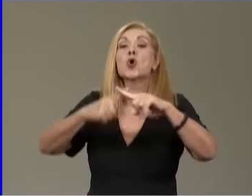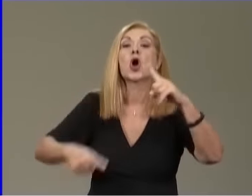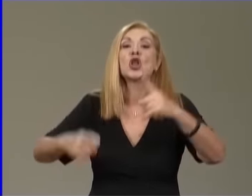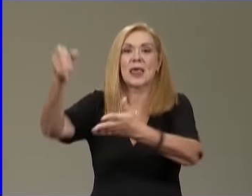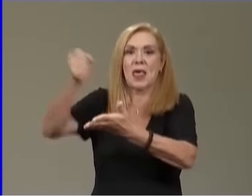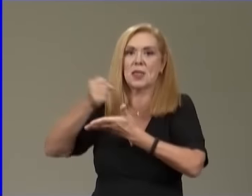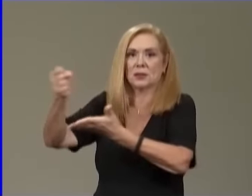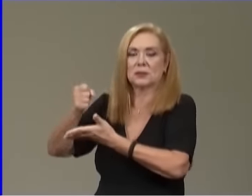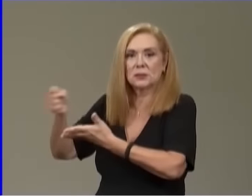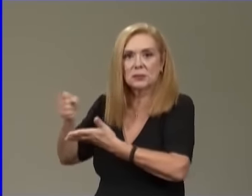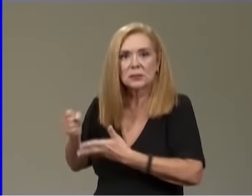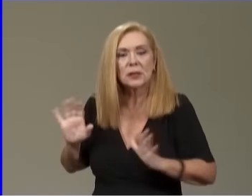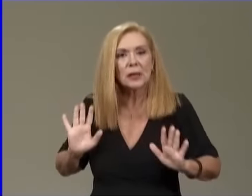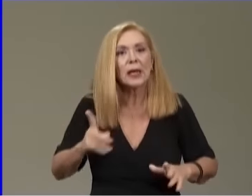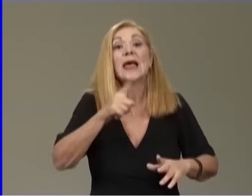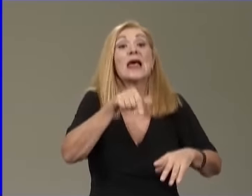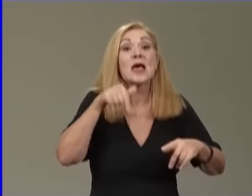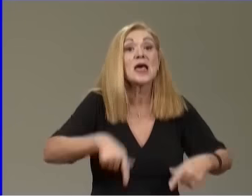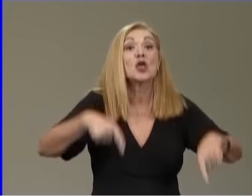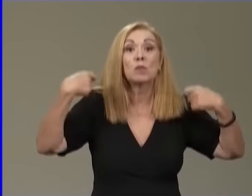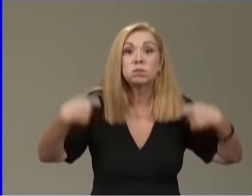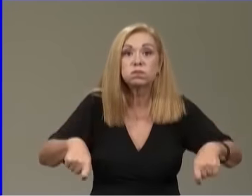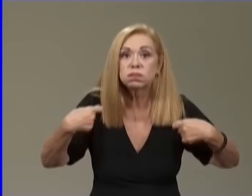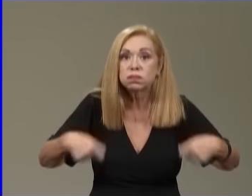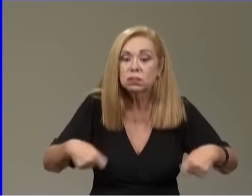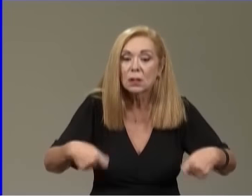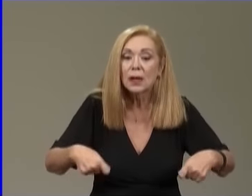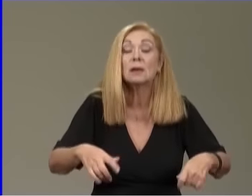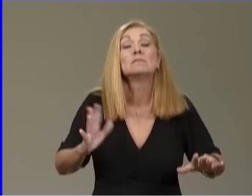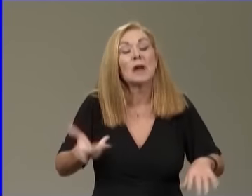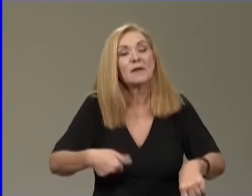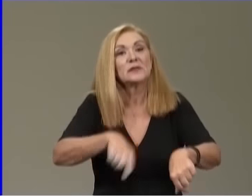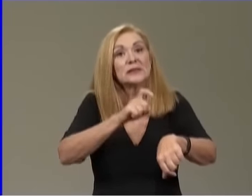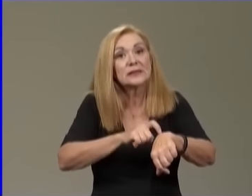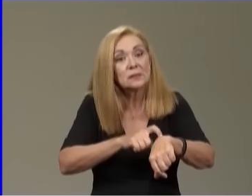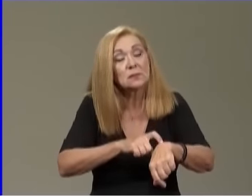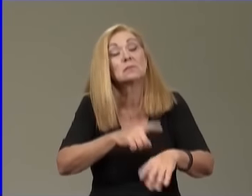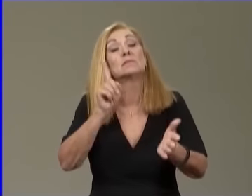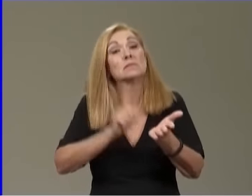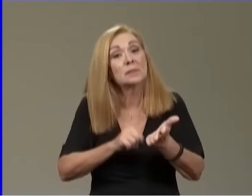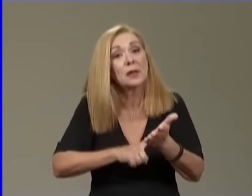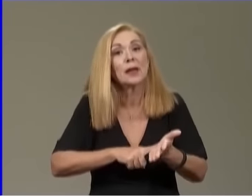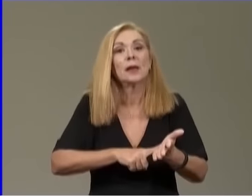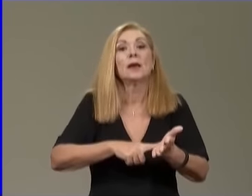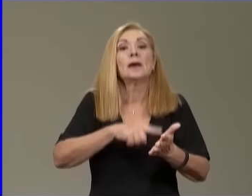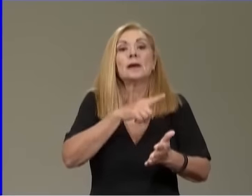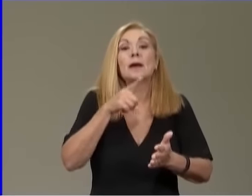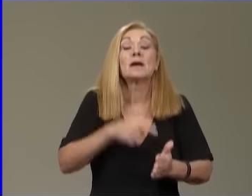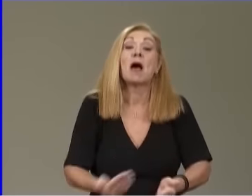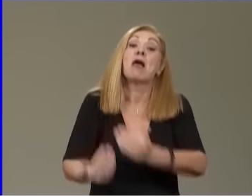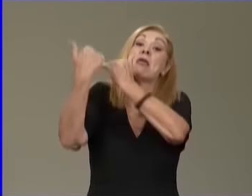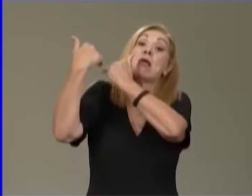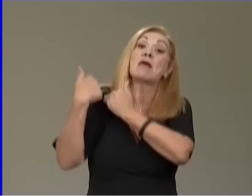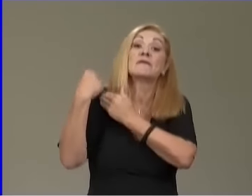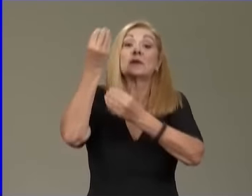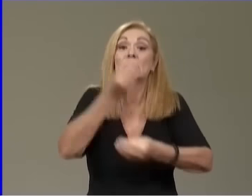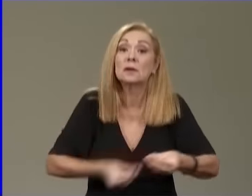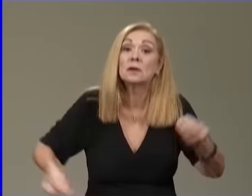ξαναπώ. Και η πλούσια αυτής της χώρας έχει έρθει η ώρα να επομιστούν μεγαλύτερο μερίδιο ευθυνών